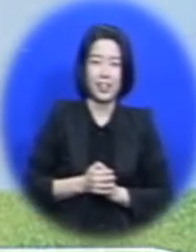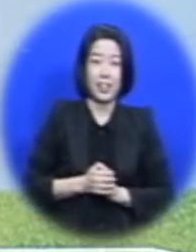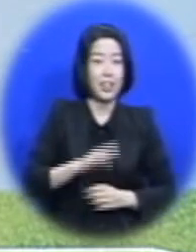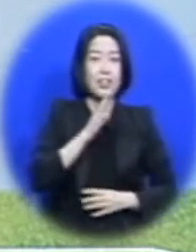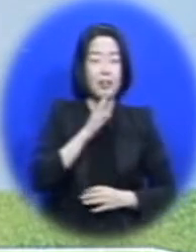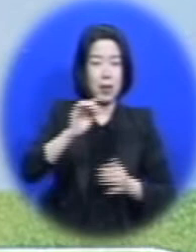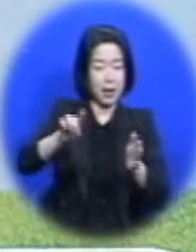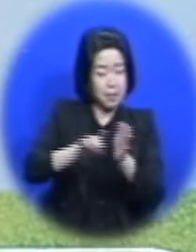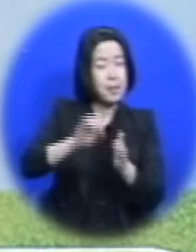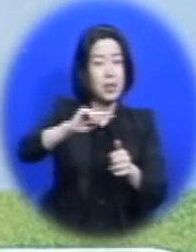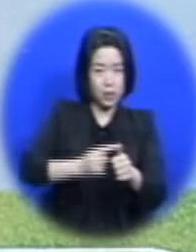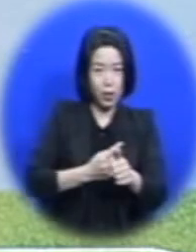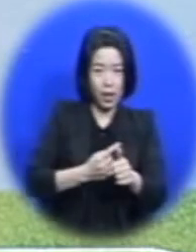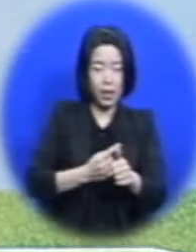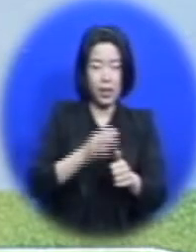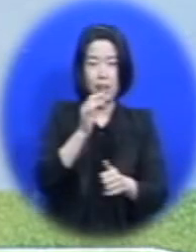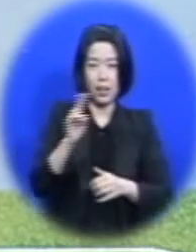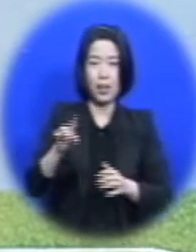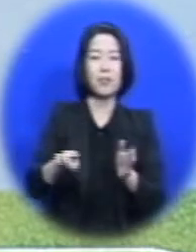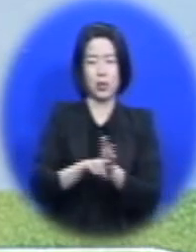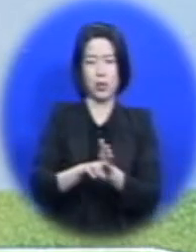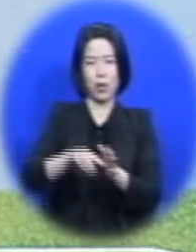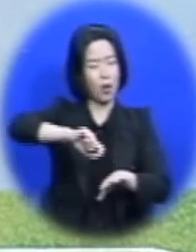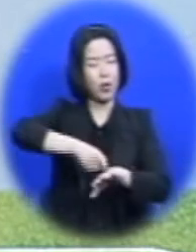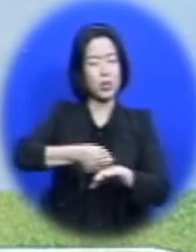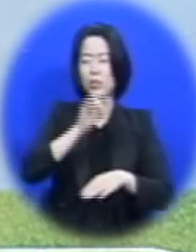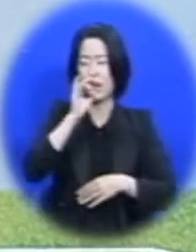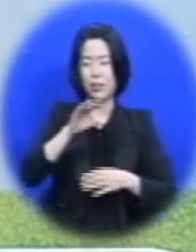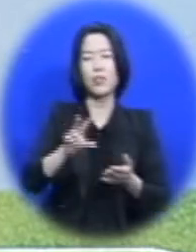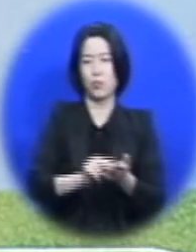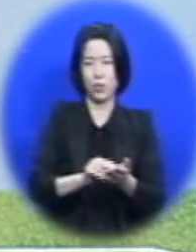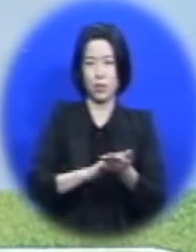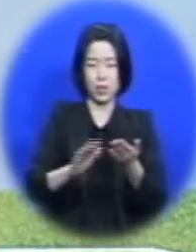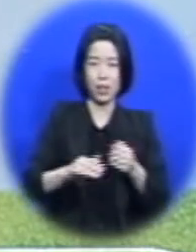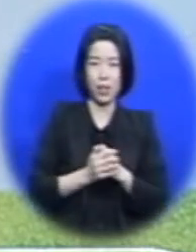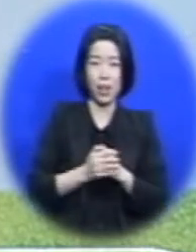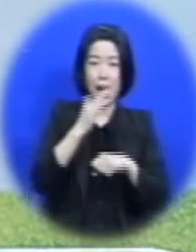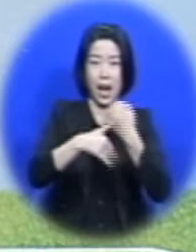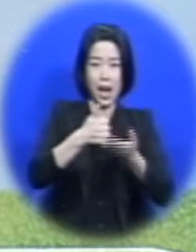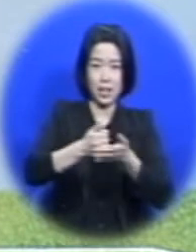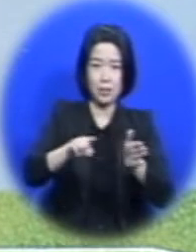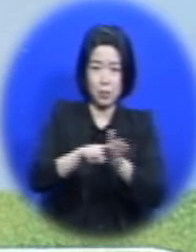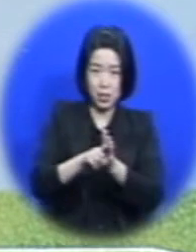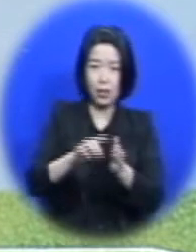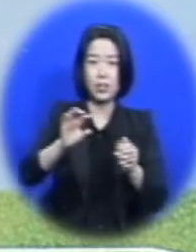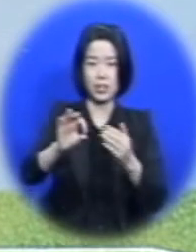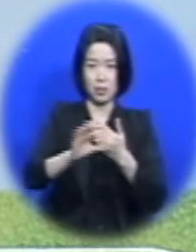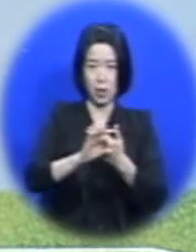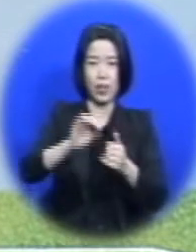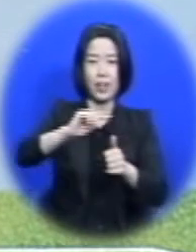정말 믿어 저야 믿어지는 거지요 그게 억지로 되는 문제가 아닌 모양입니다 하나님이 믿어 지면